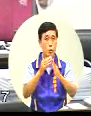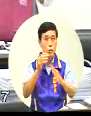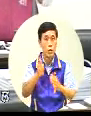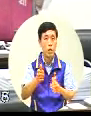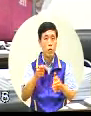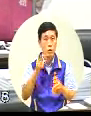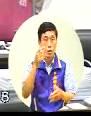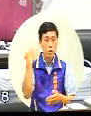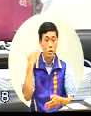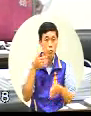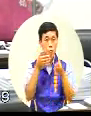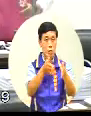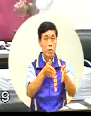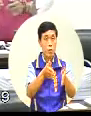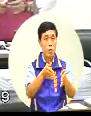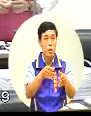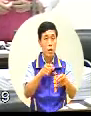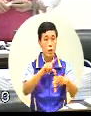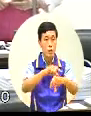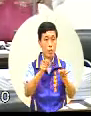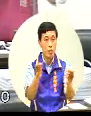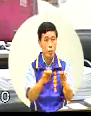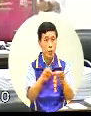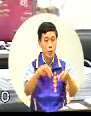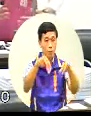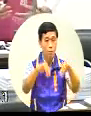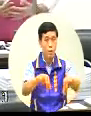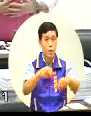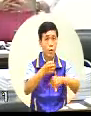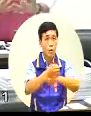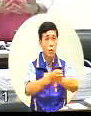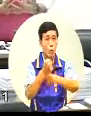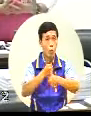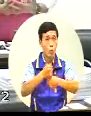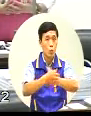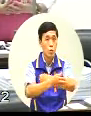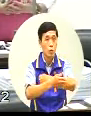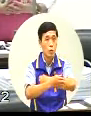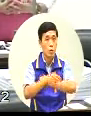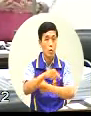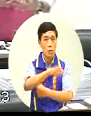为了要让这些临时约聘雇的员能够得以让他们有一个